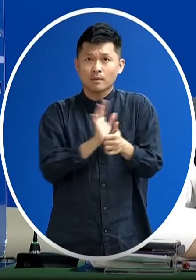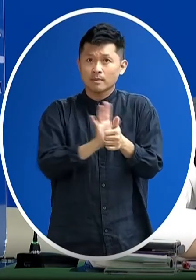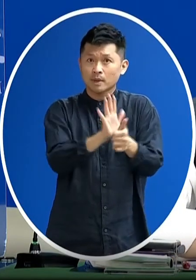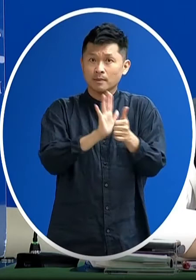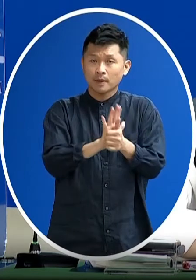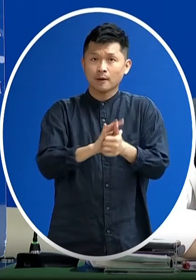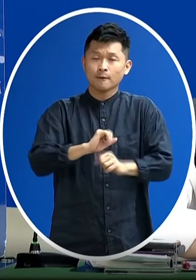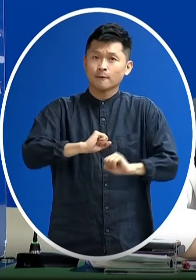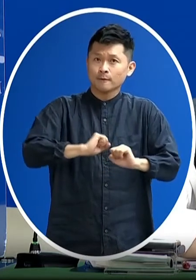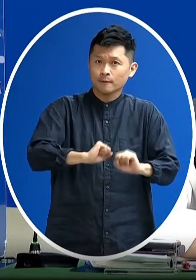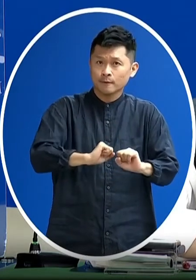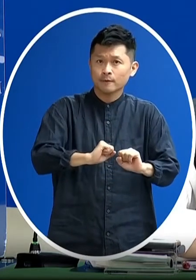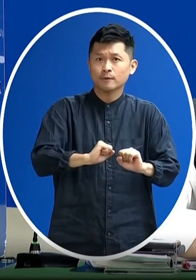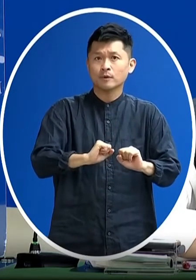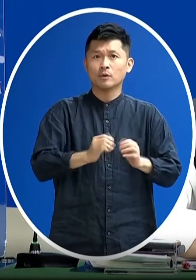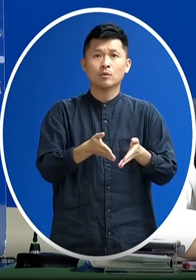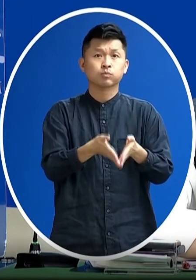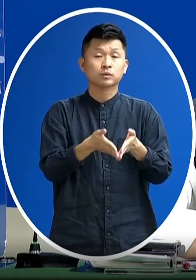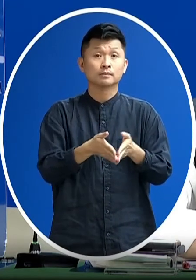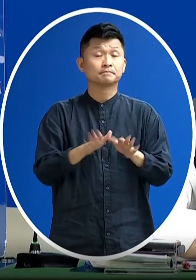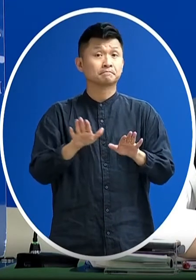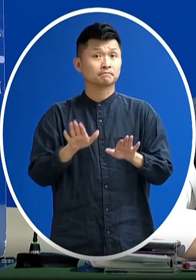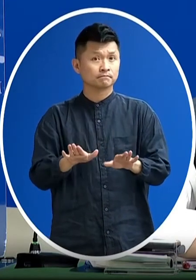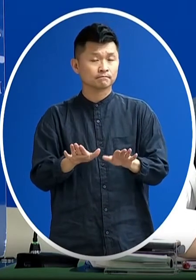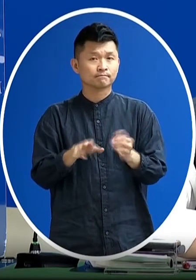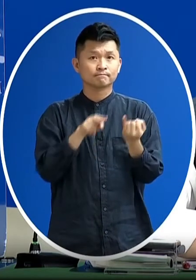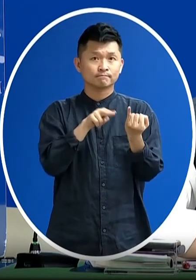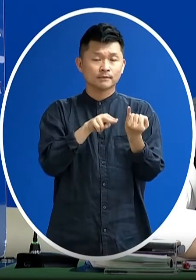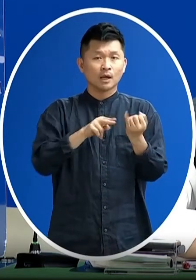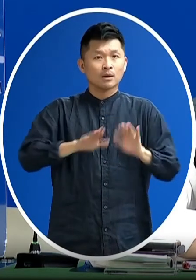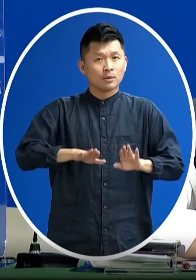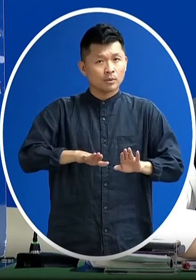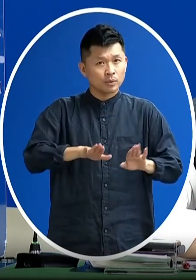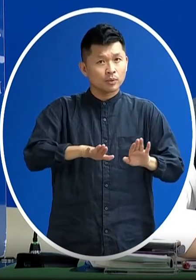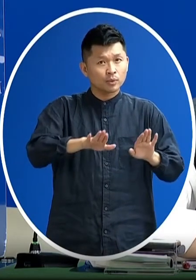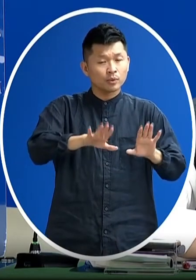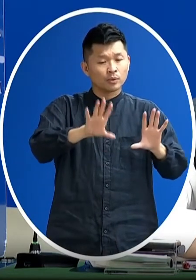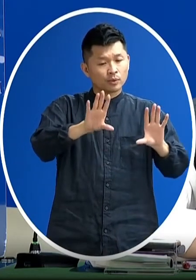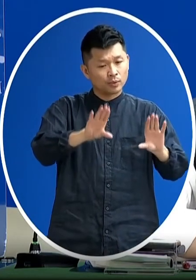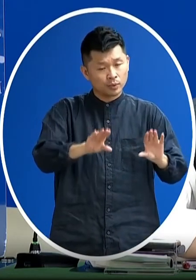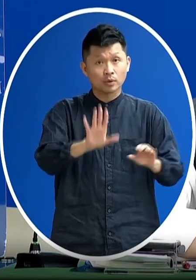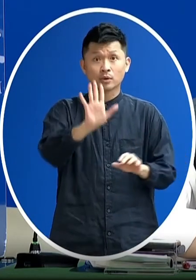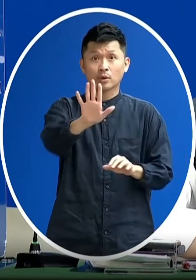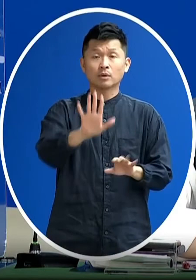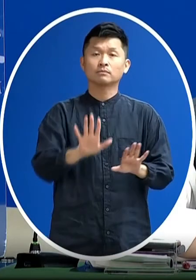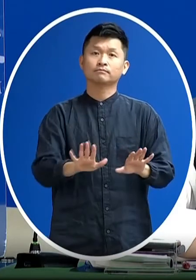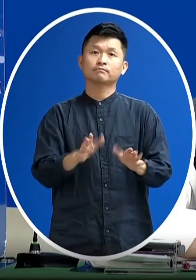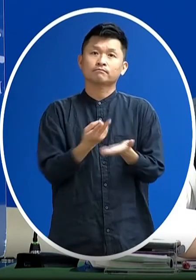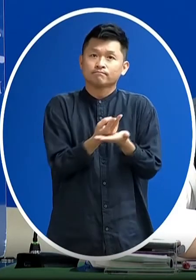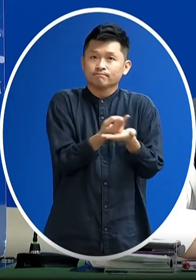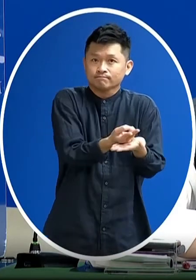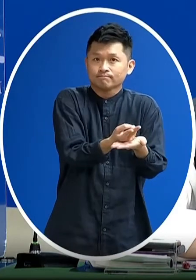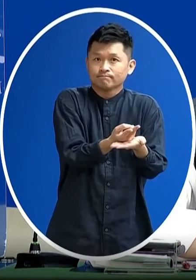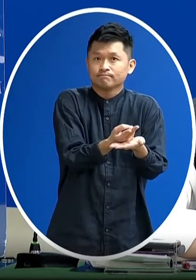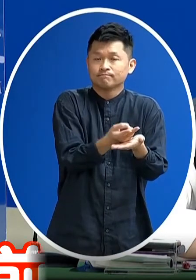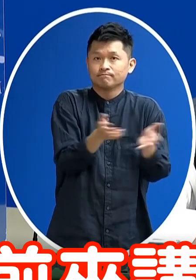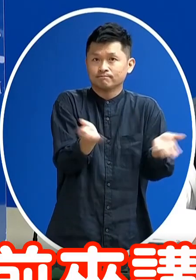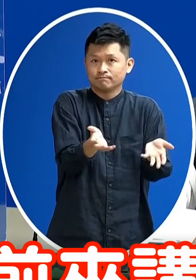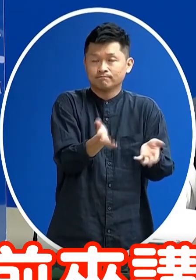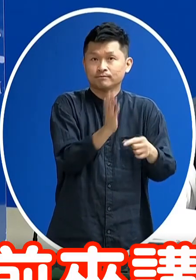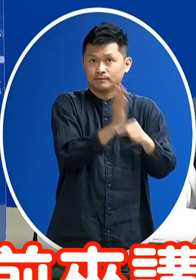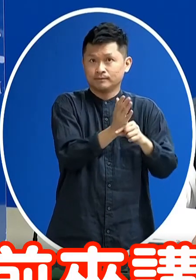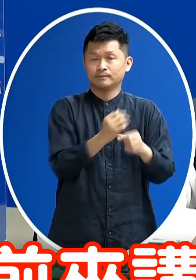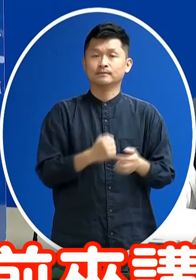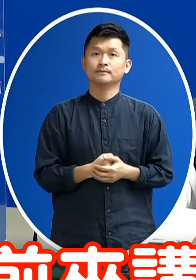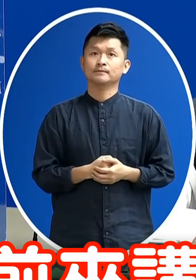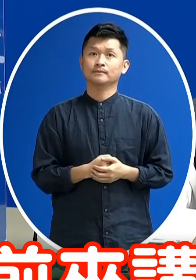整个状况。那目前来讲的状况是稳定有改善，所以目前还在加护病房当中继续的处理。那这个大概是